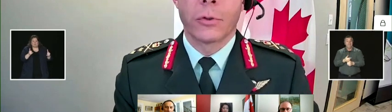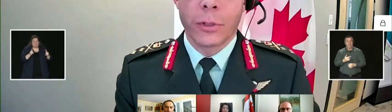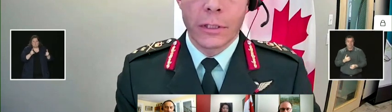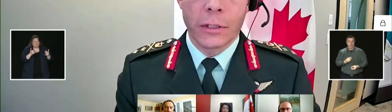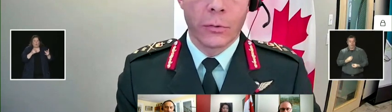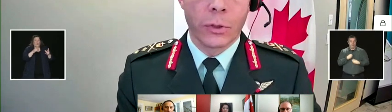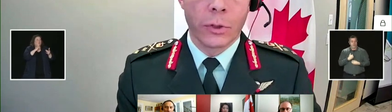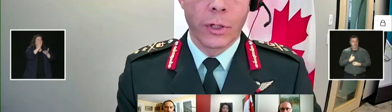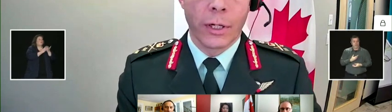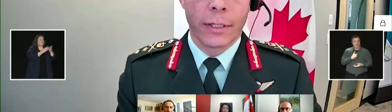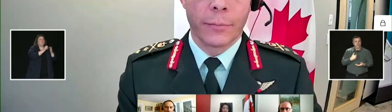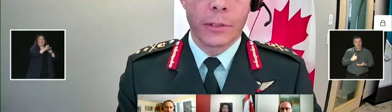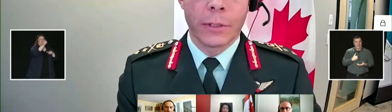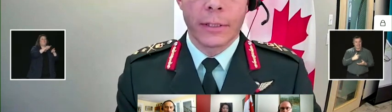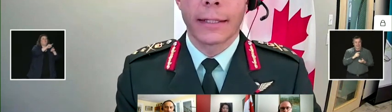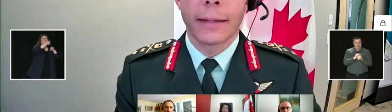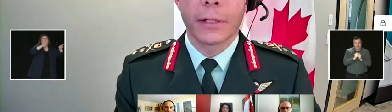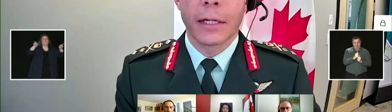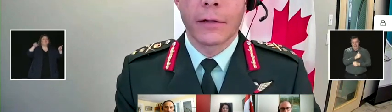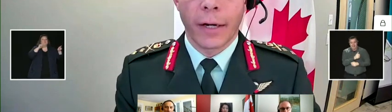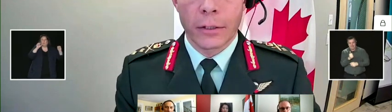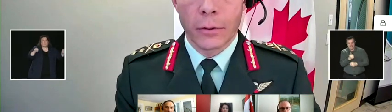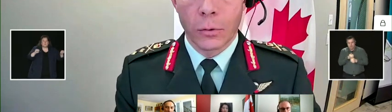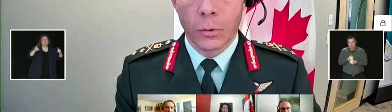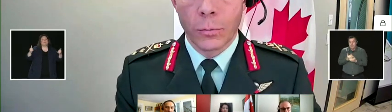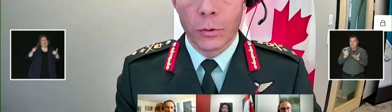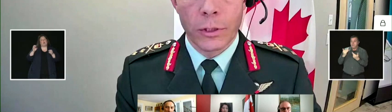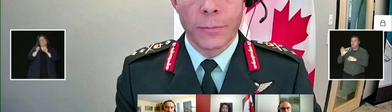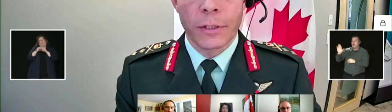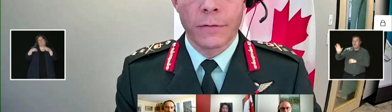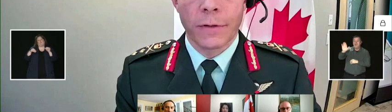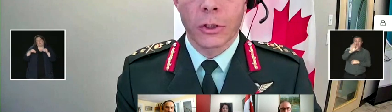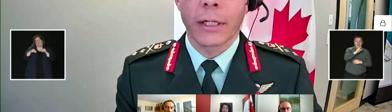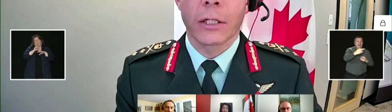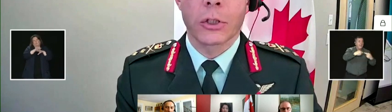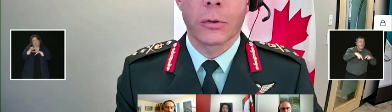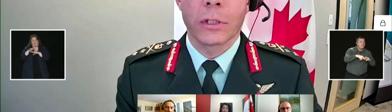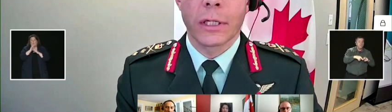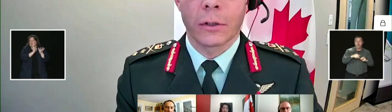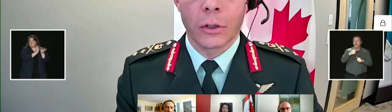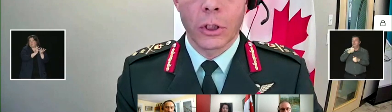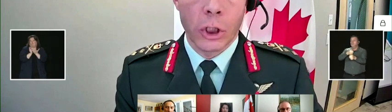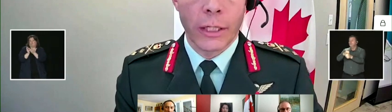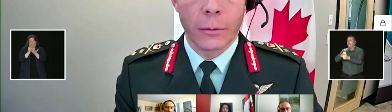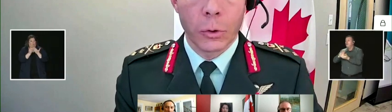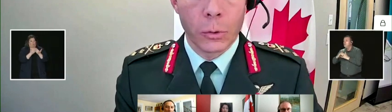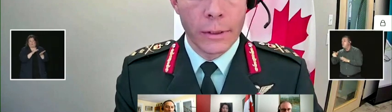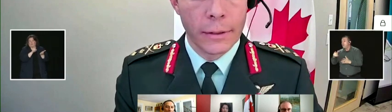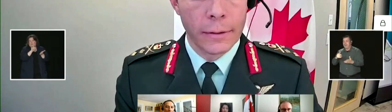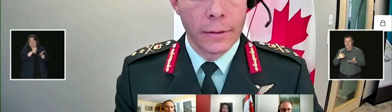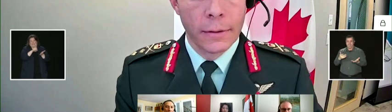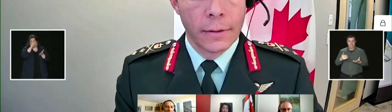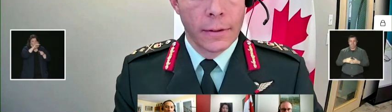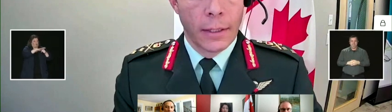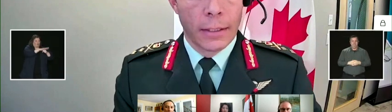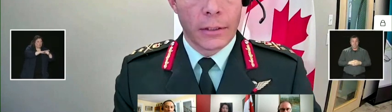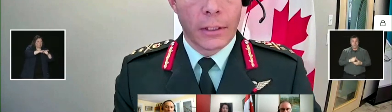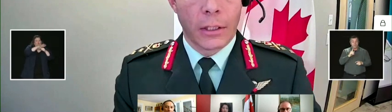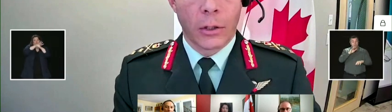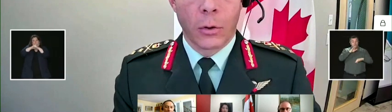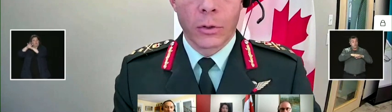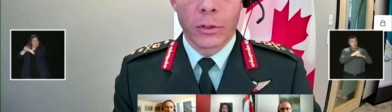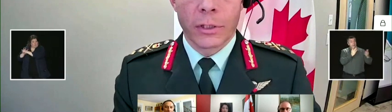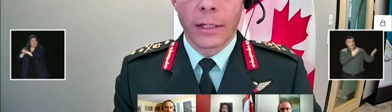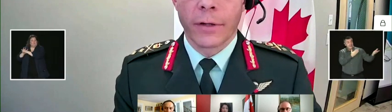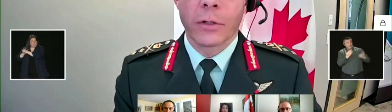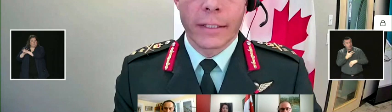que celui-ci nous donnent la possibilité d'adapter les livraisons aux besoins spécifiques de chaque région et de chaque communauté. En ce qui